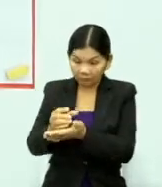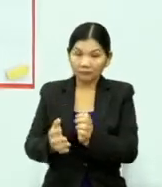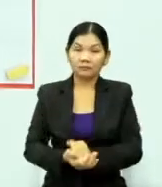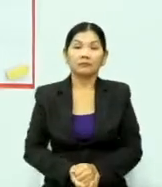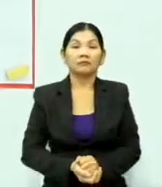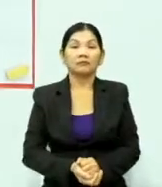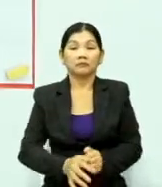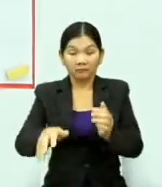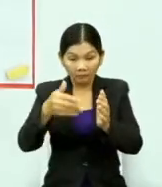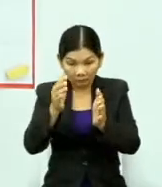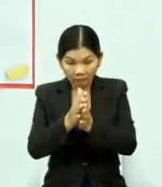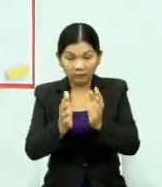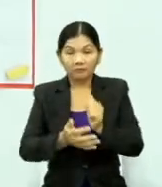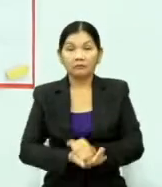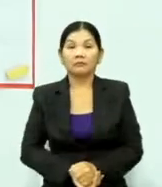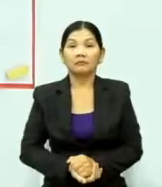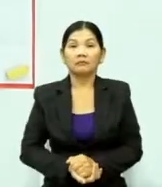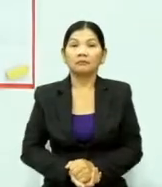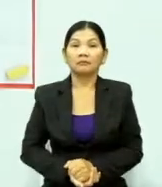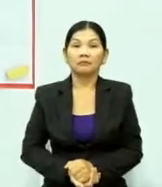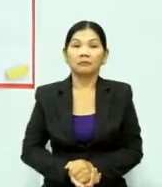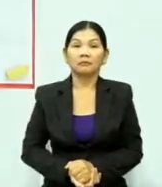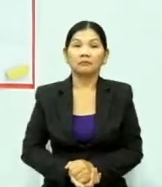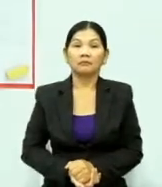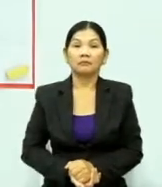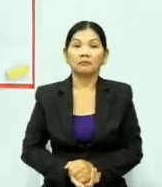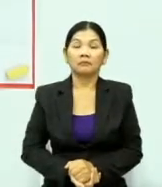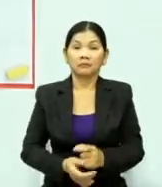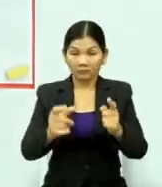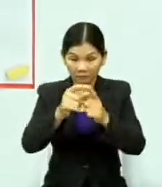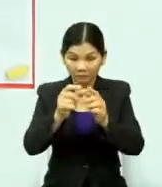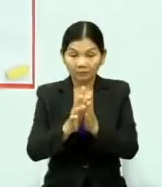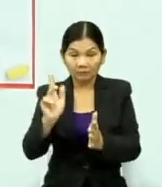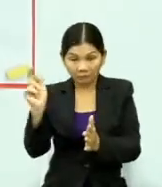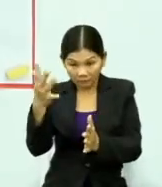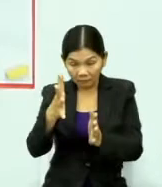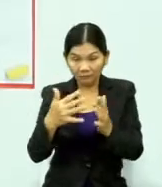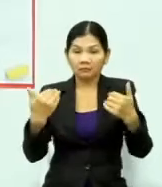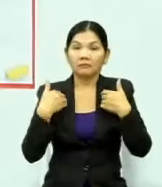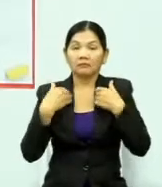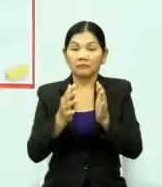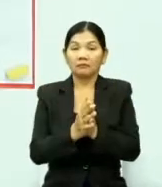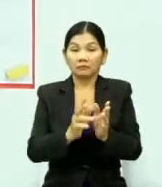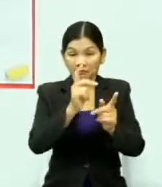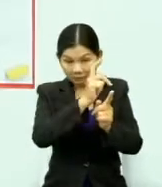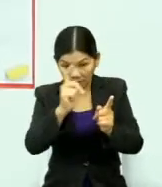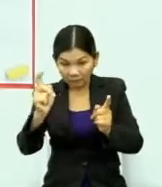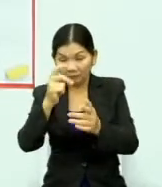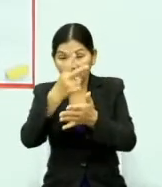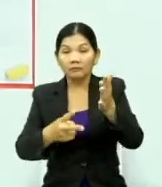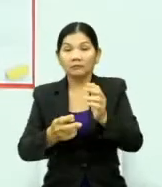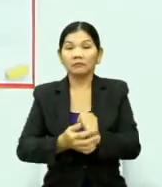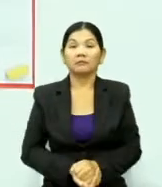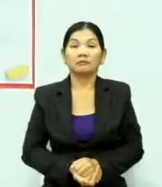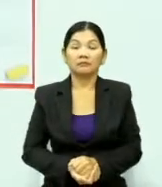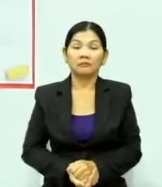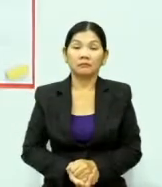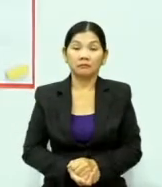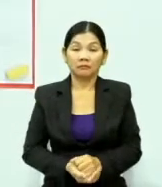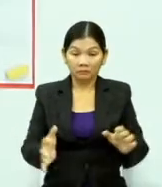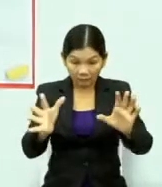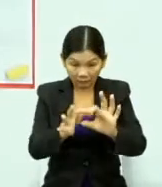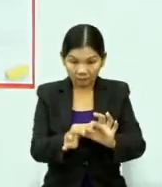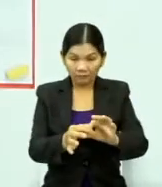con con dân nữa sớ cha biết năng rục hiệp đấy cứ dân cùng mình đại con cha cứ dân cùng chọp